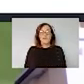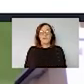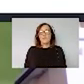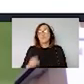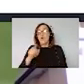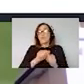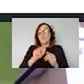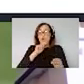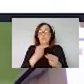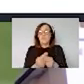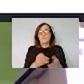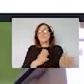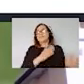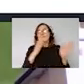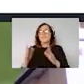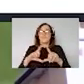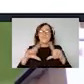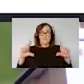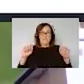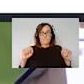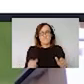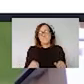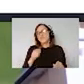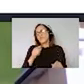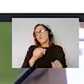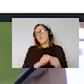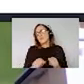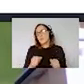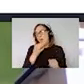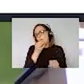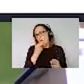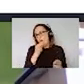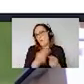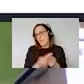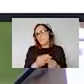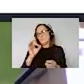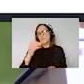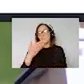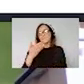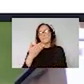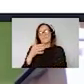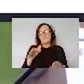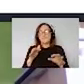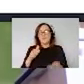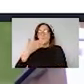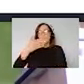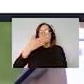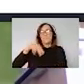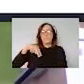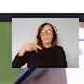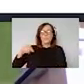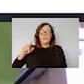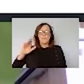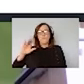na to, ja Państwu otworzę kolejną tablicę, tu jest odpowiedź na to, na moodboard, bo Państwo też pytali o moodboard,